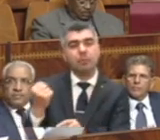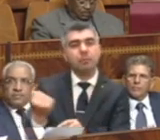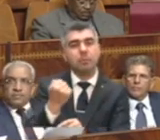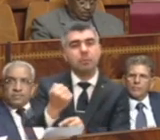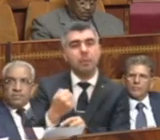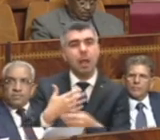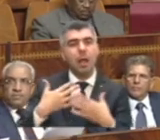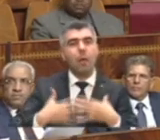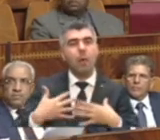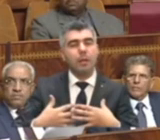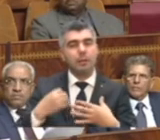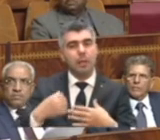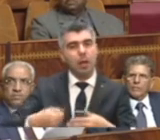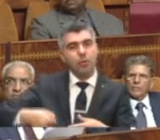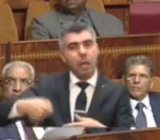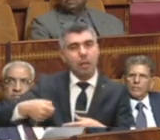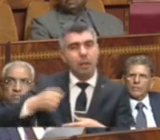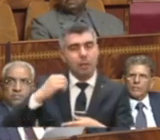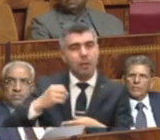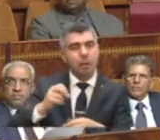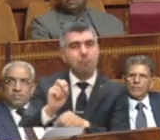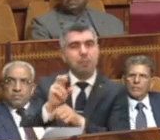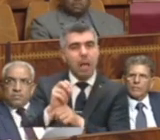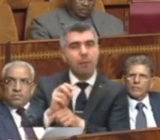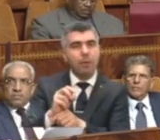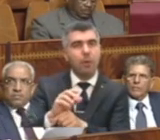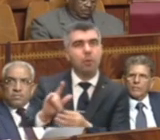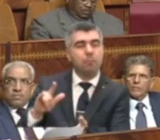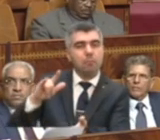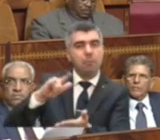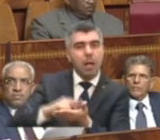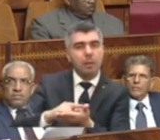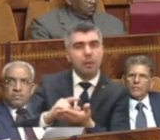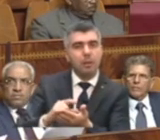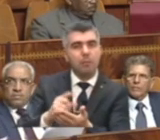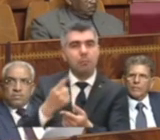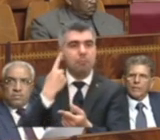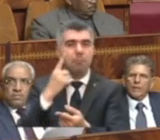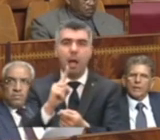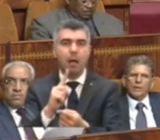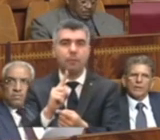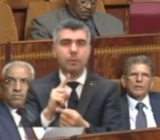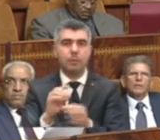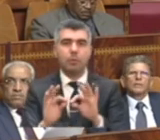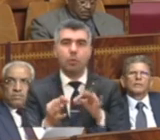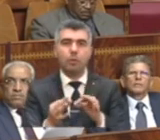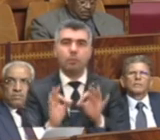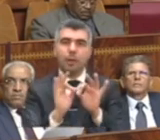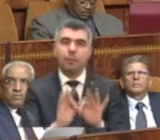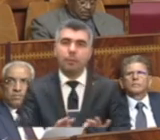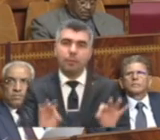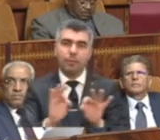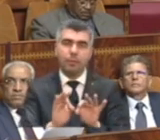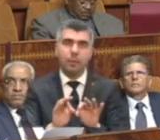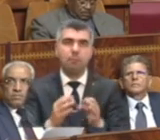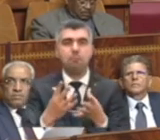الامتعه، اولا بعض المرات كيبقاو المسافر ولا شي اجنبي تال في المطار يعني في ظل ضعف خدمات الارشاد. كذلك السيد الوزير ما نساوش